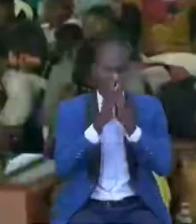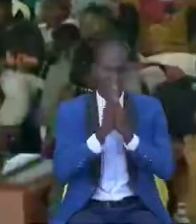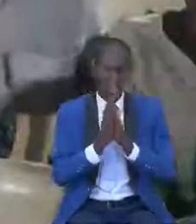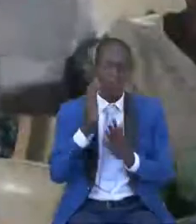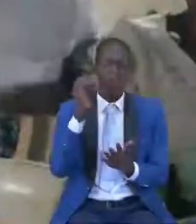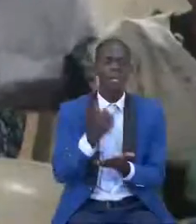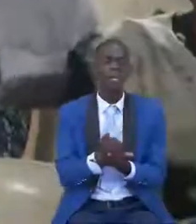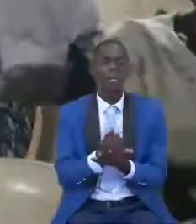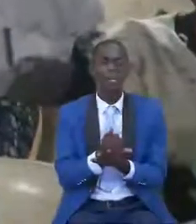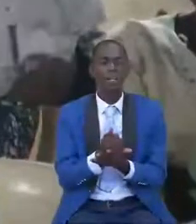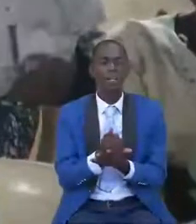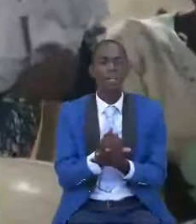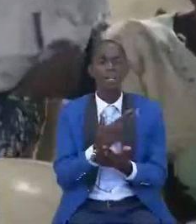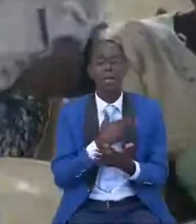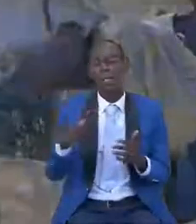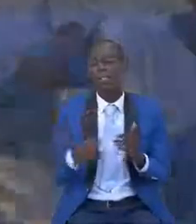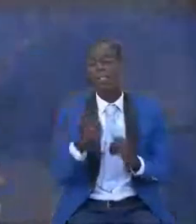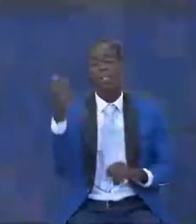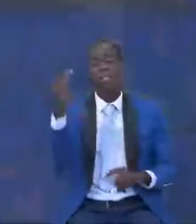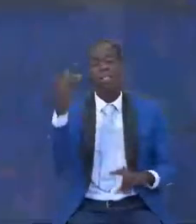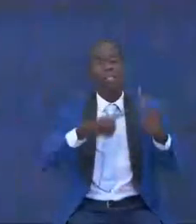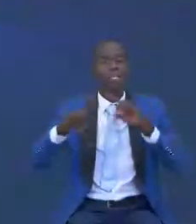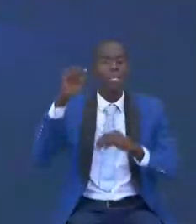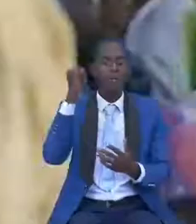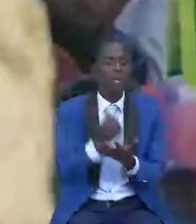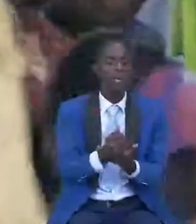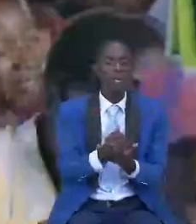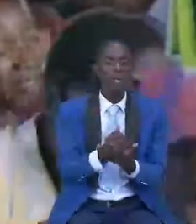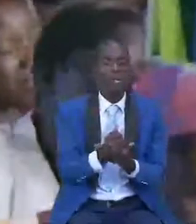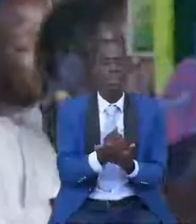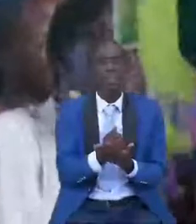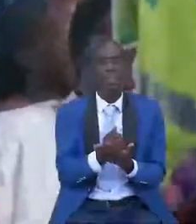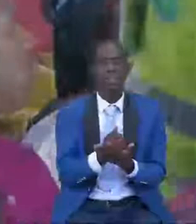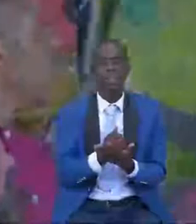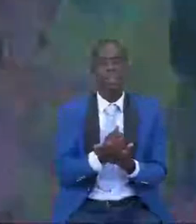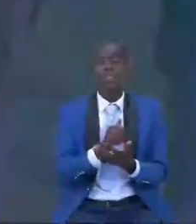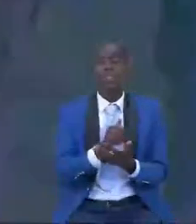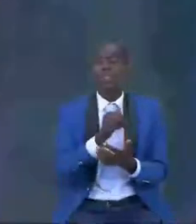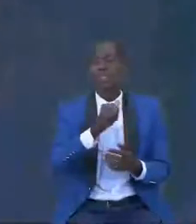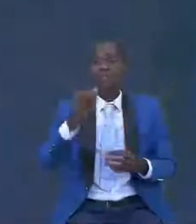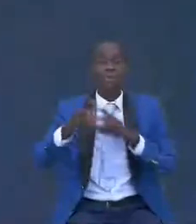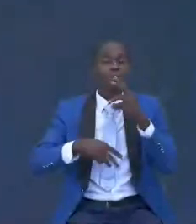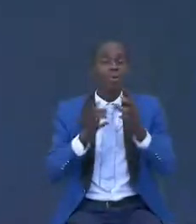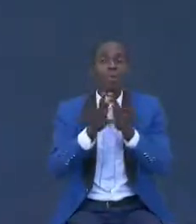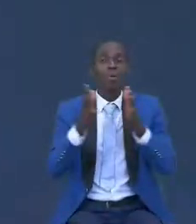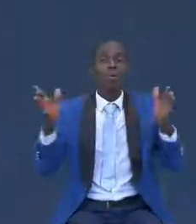de Jésus, nous prions. Un autre